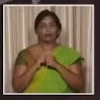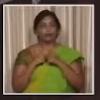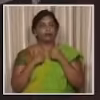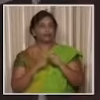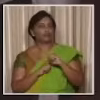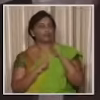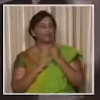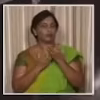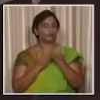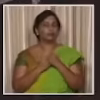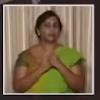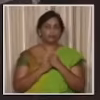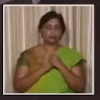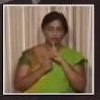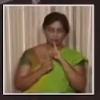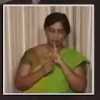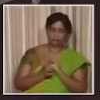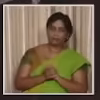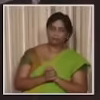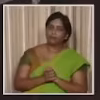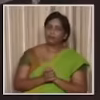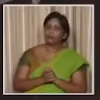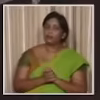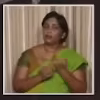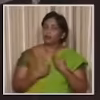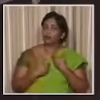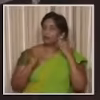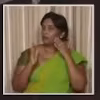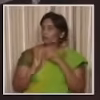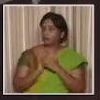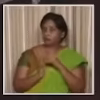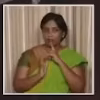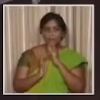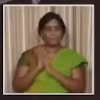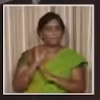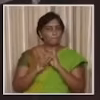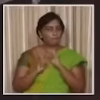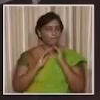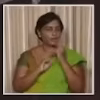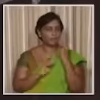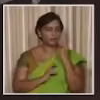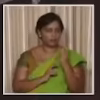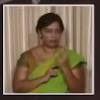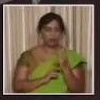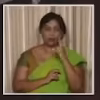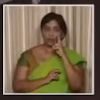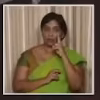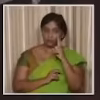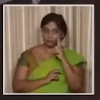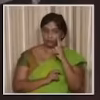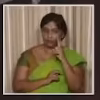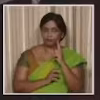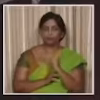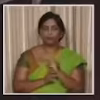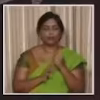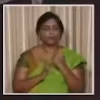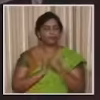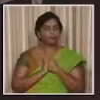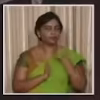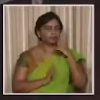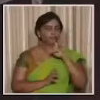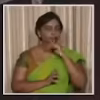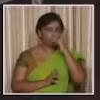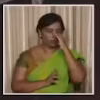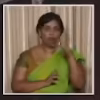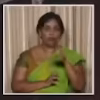ධෛර්ය ලැබෙන්නේ කියලා ප්‍රාර්ථනා කරමු මගේ අවධානය යොමු කරන අමාත්‍යංශ දෙකක් තියෙනවා පළවෙනියටම මුලස් නියෝජ්‍ය